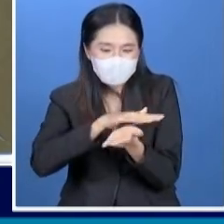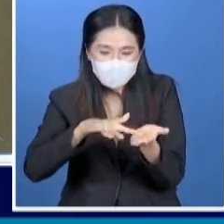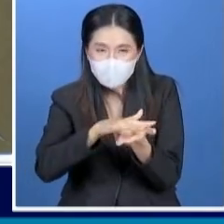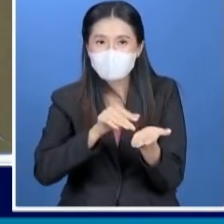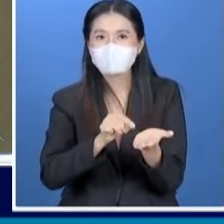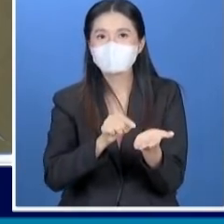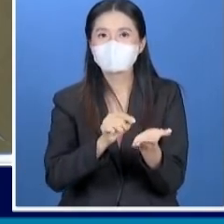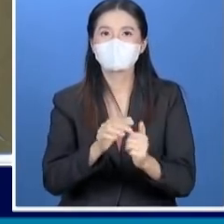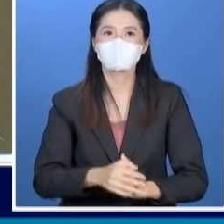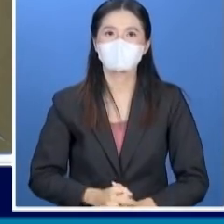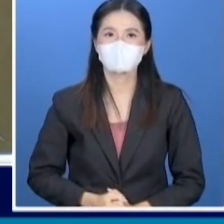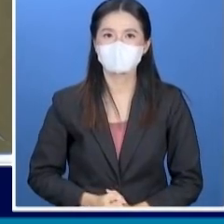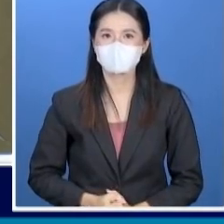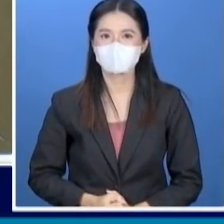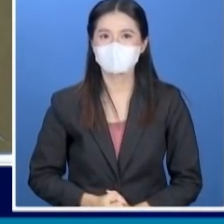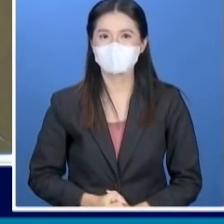แล้ว